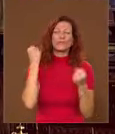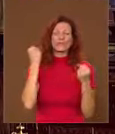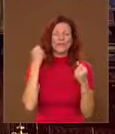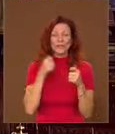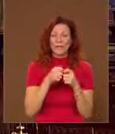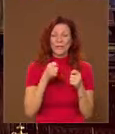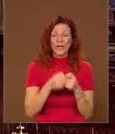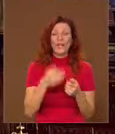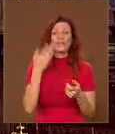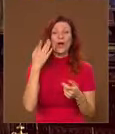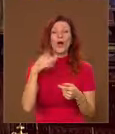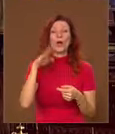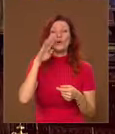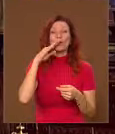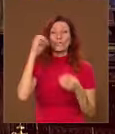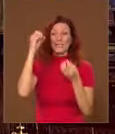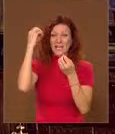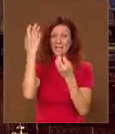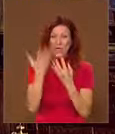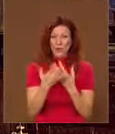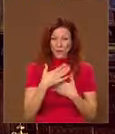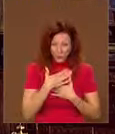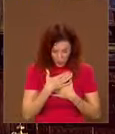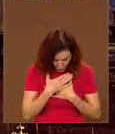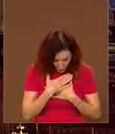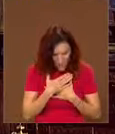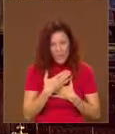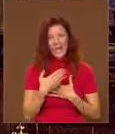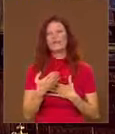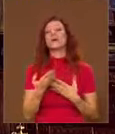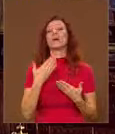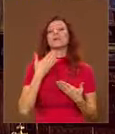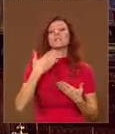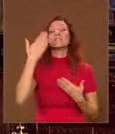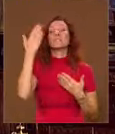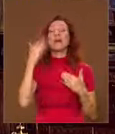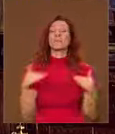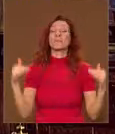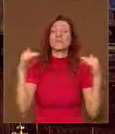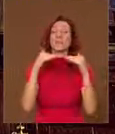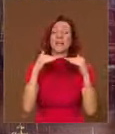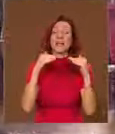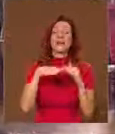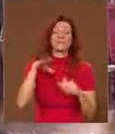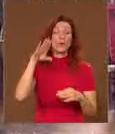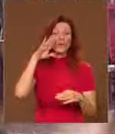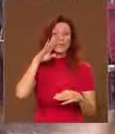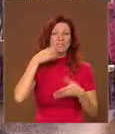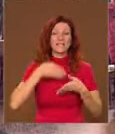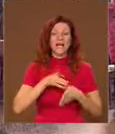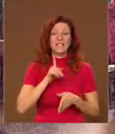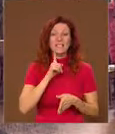животворящия, който от Отца изхожда, Комуто се покланяме и го славим наравно с Отца и